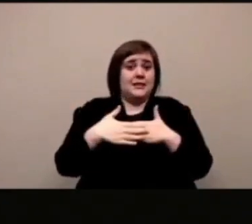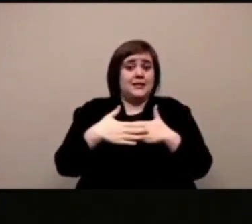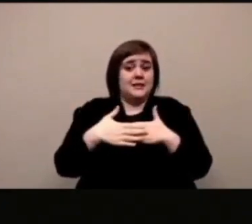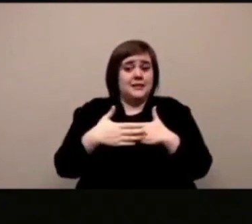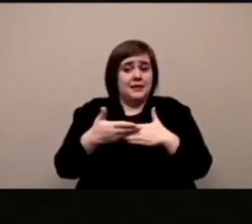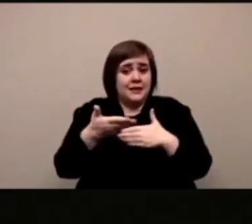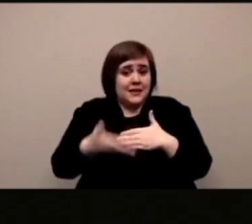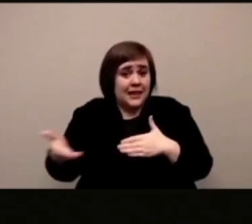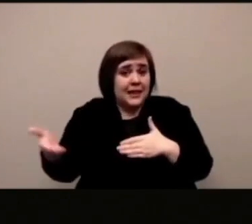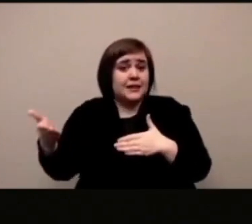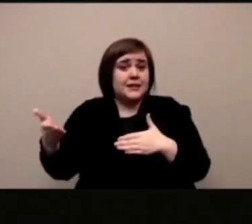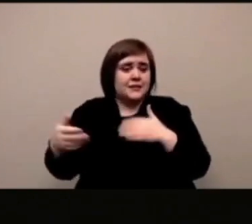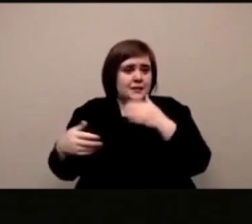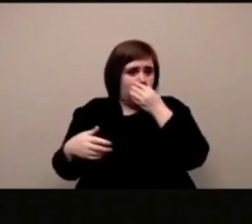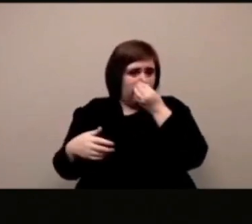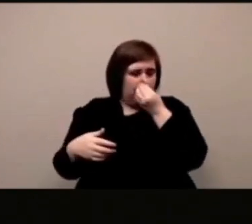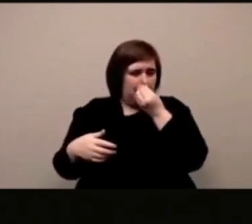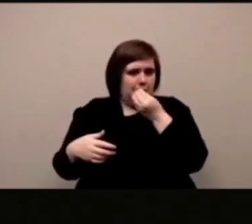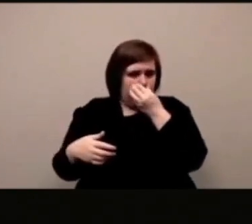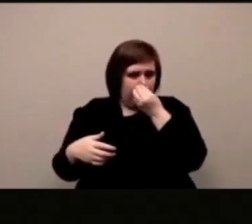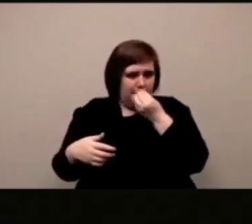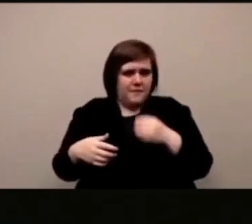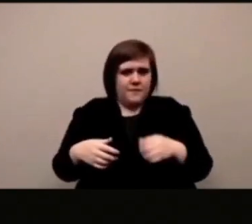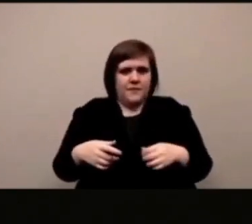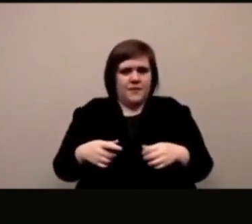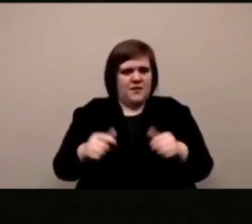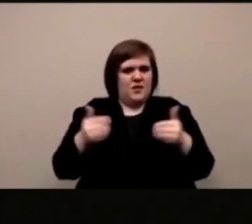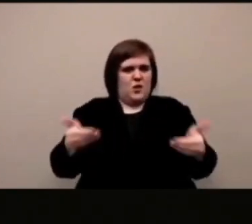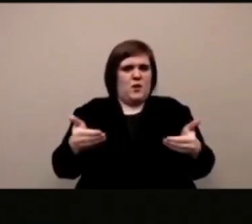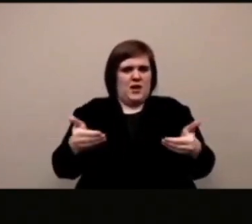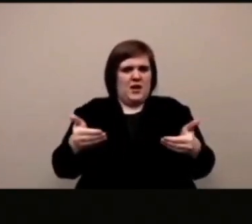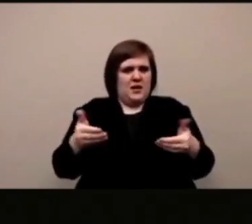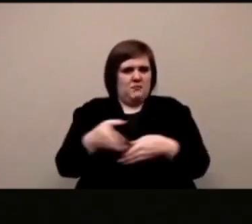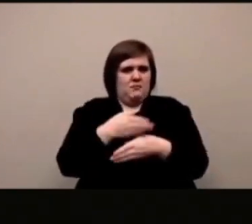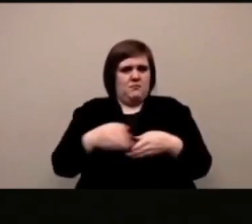ましたでは次のエキテンションへ進みたいと思います